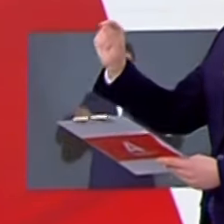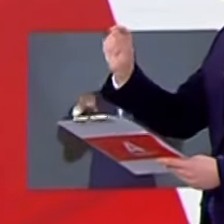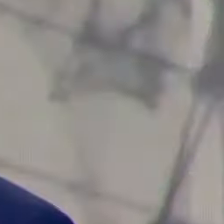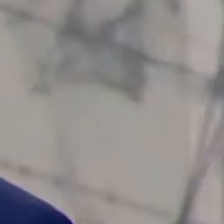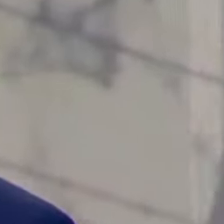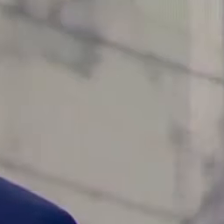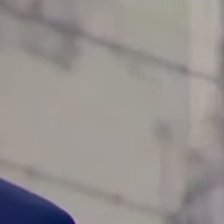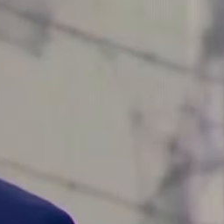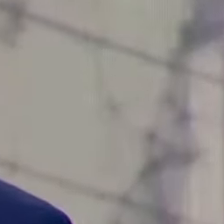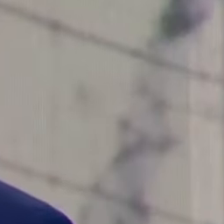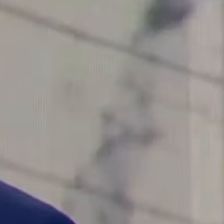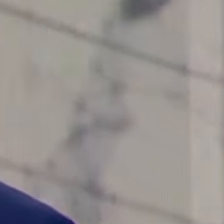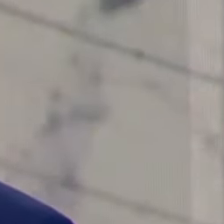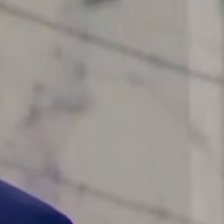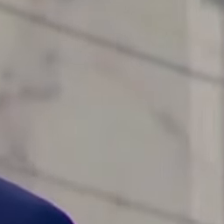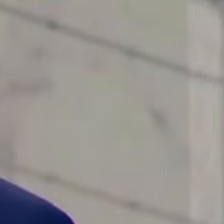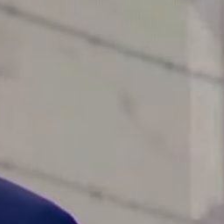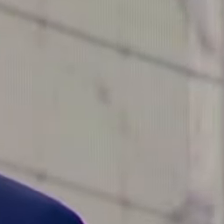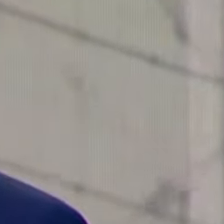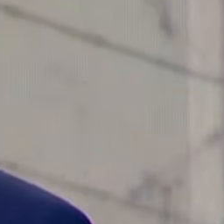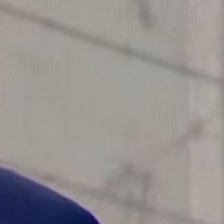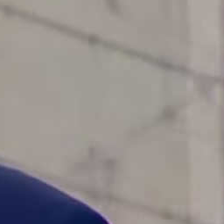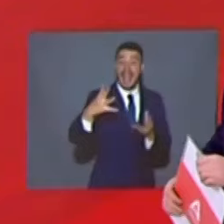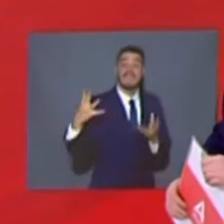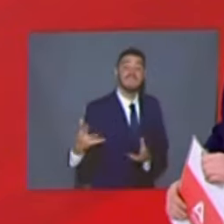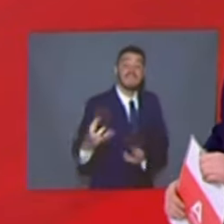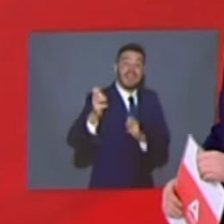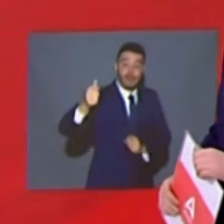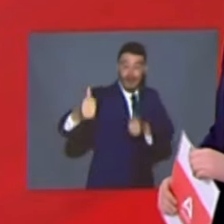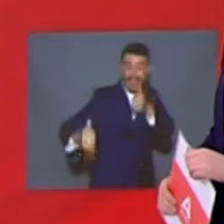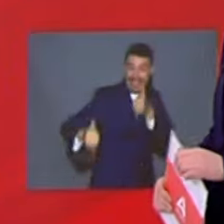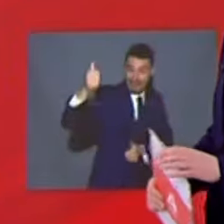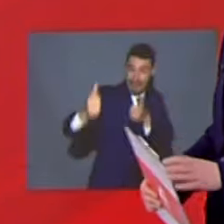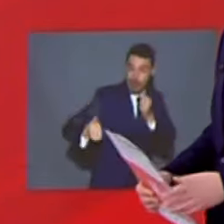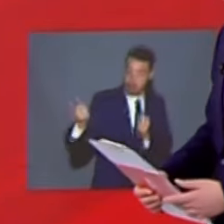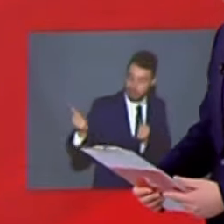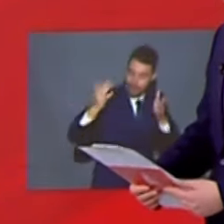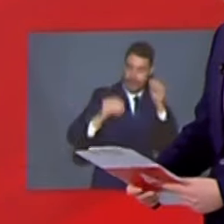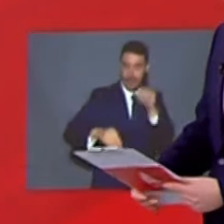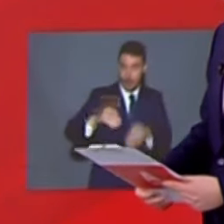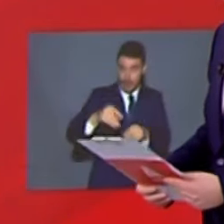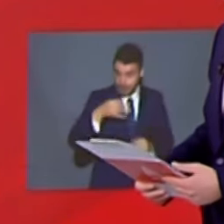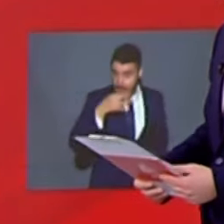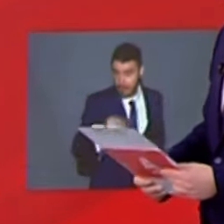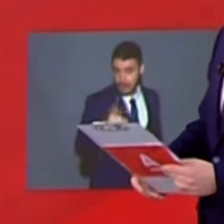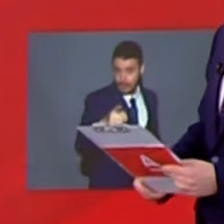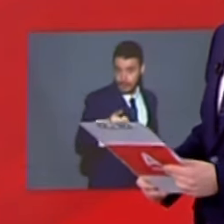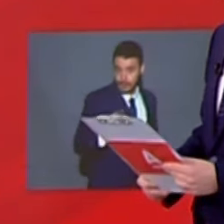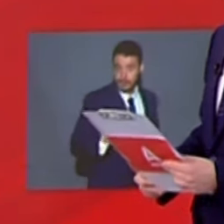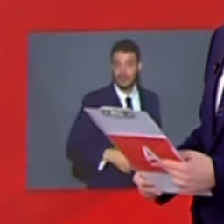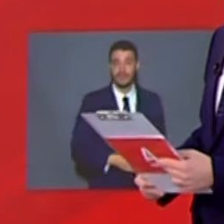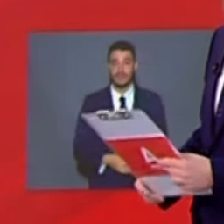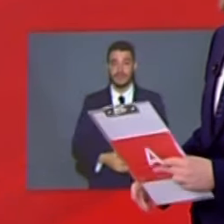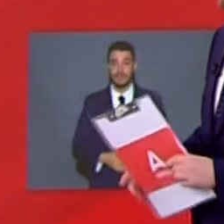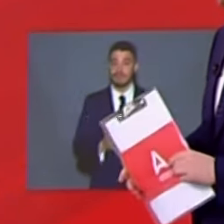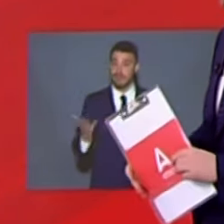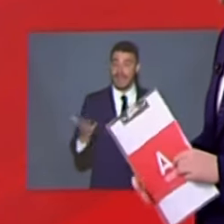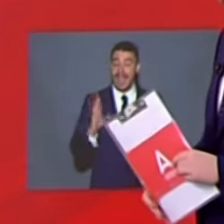απόφασης ενσωματώθηκε και η τροπολογία που κατέθεσαν τα τρία στελέχη της Κουμουνδούρου. Μάλιστα. Θέλω να μου πεις τώρα αν